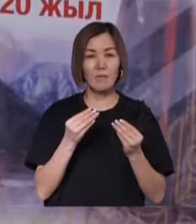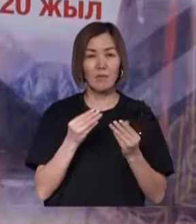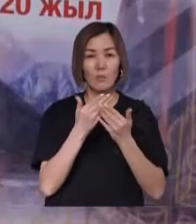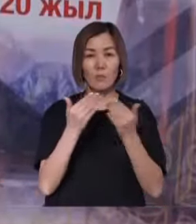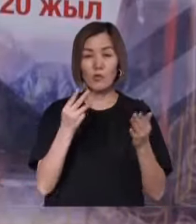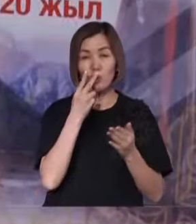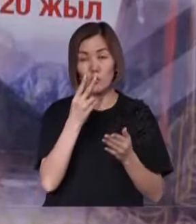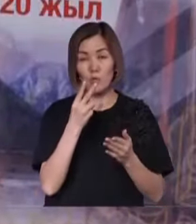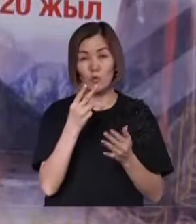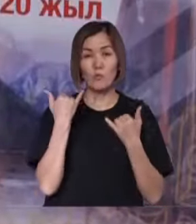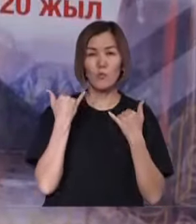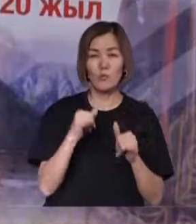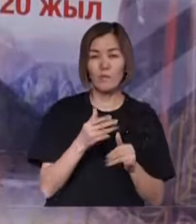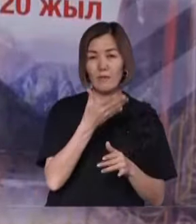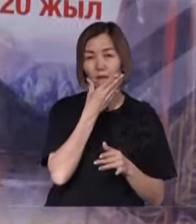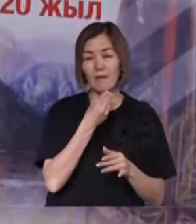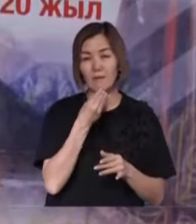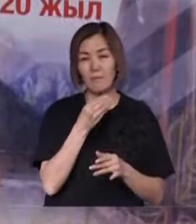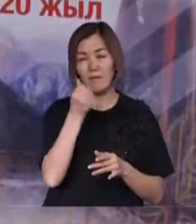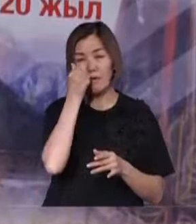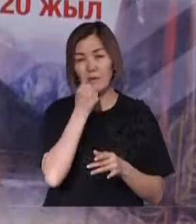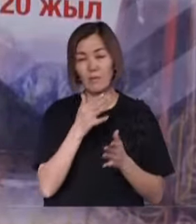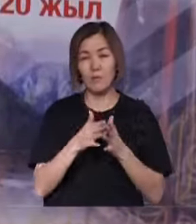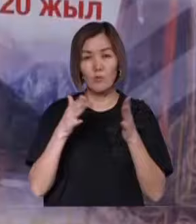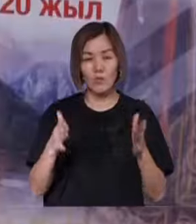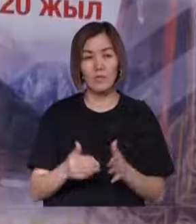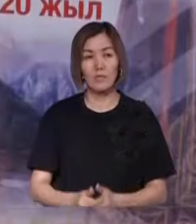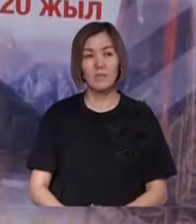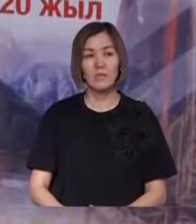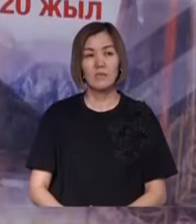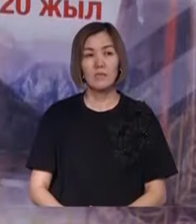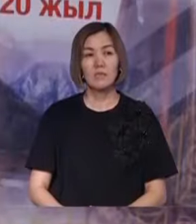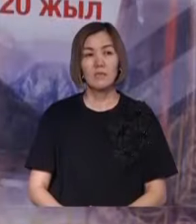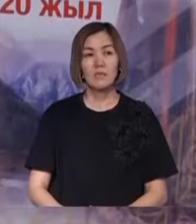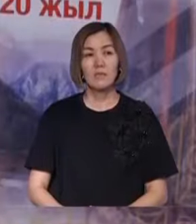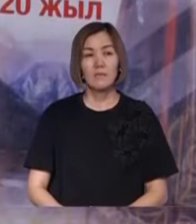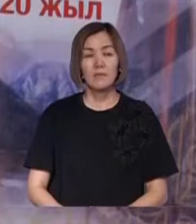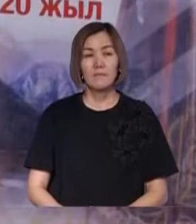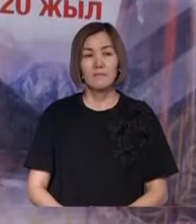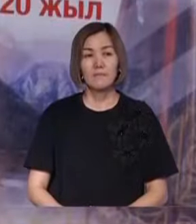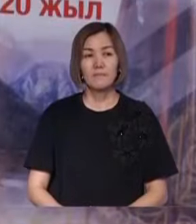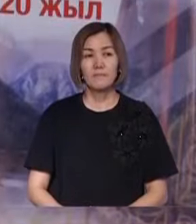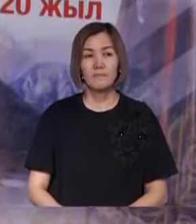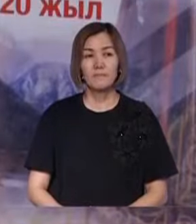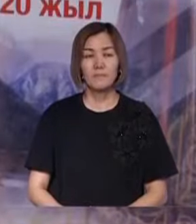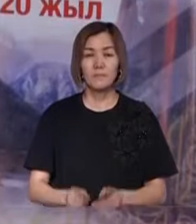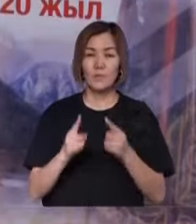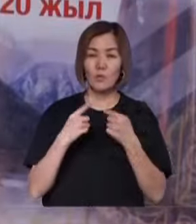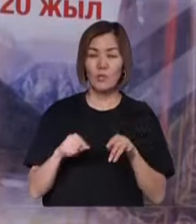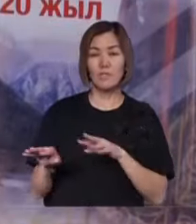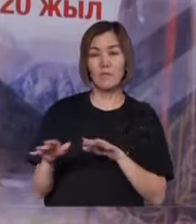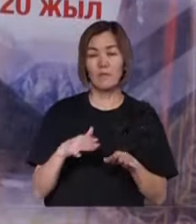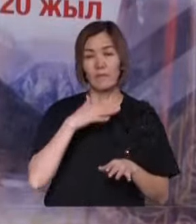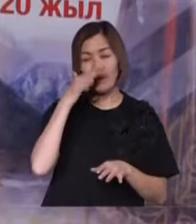мен бірінші рет болып отырмын, өте жақсы рахметінді айтамын, ол жерде ұжымға өстіп ойластырып,